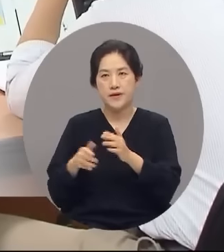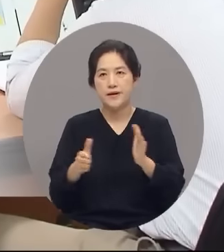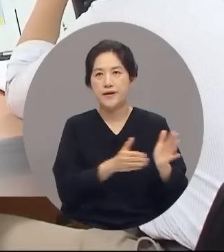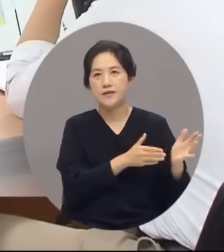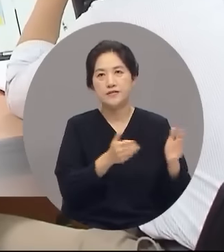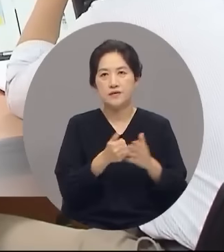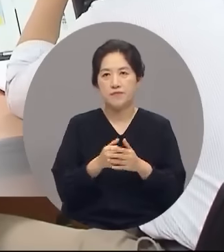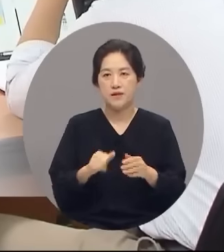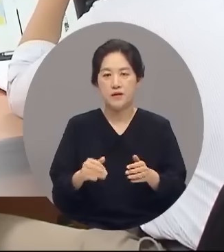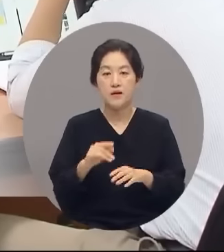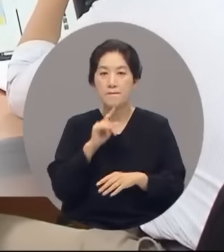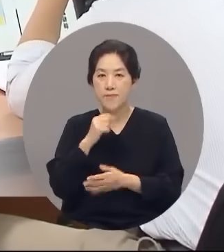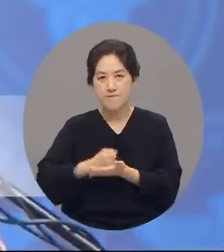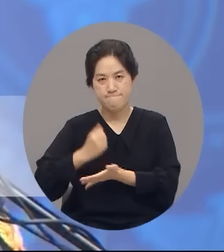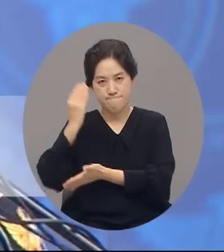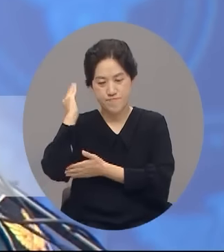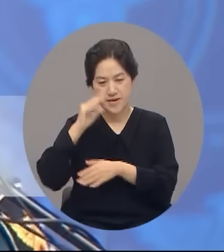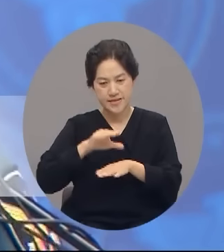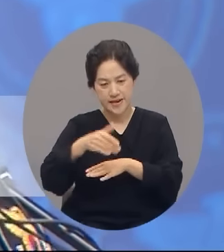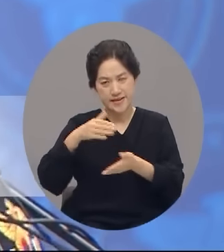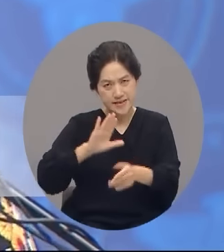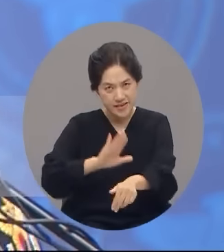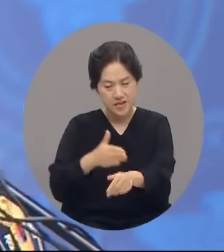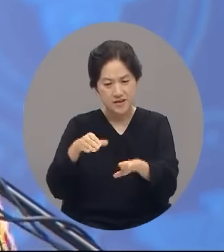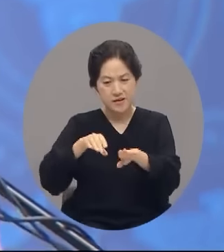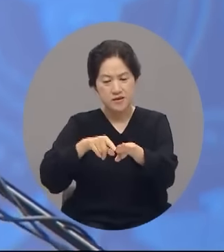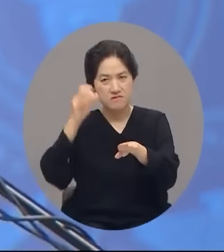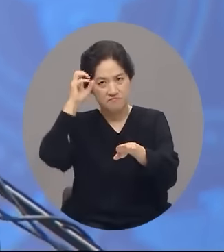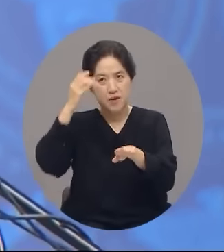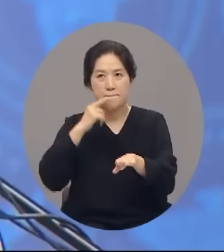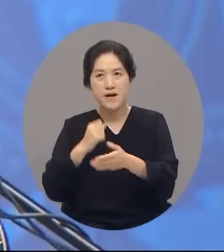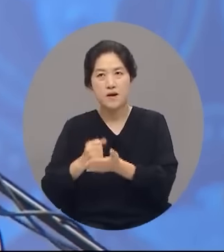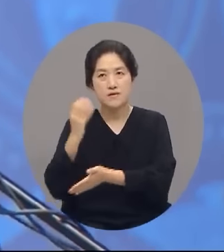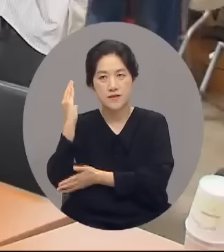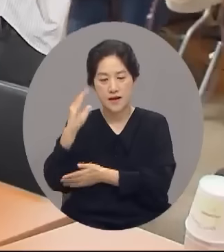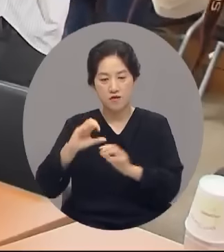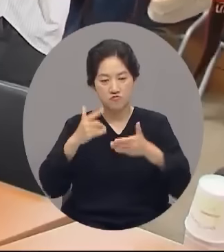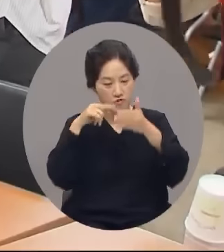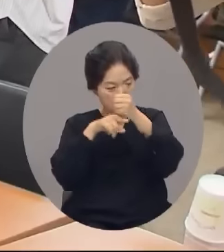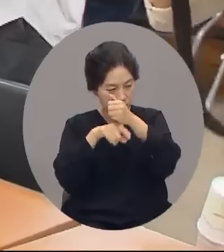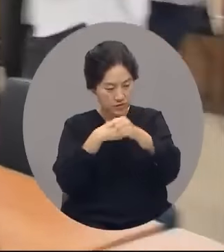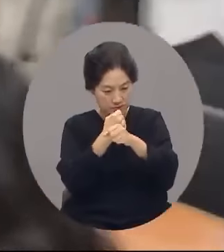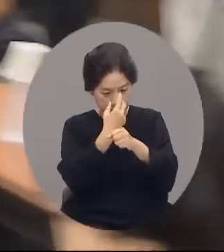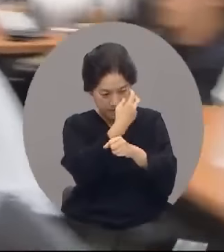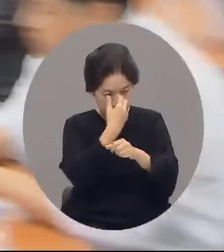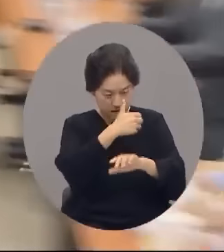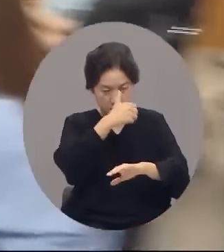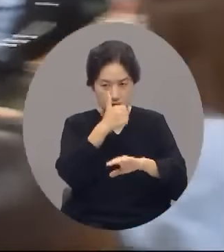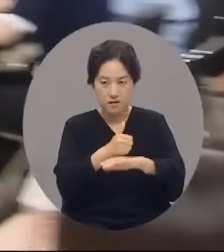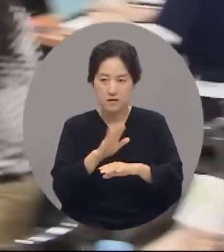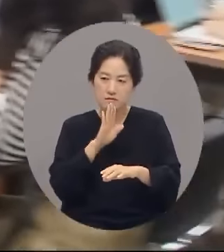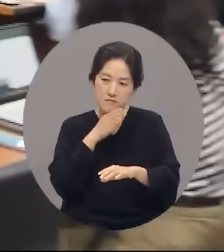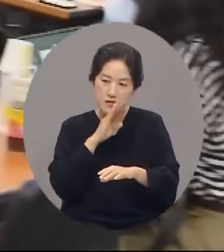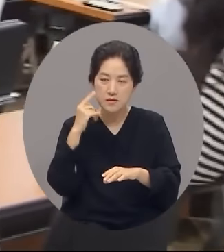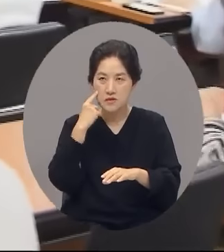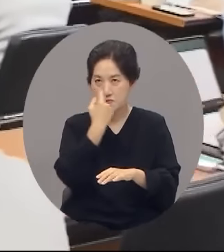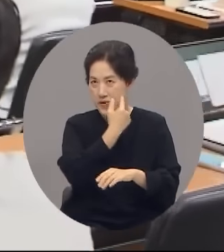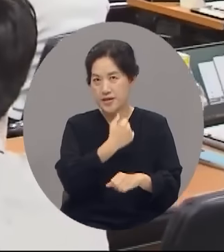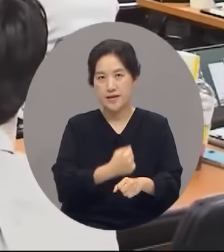여전히 차량 결함에 의한 급발진을 주장하고 있습니다. 경찰은 국가수감정을 통해 결함 여부를 밝히겠다고